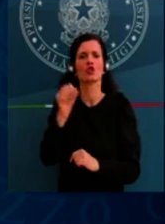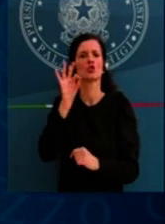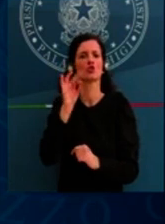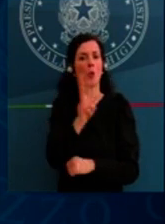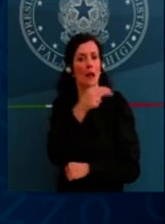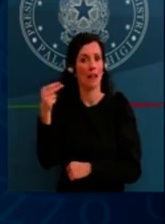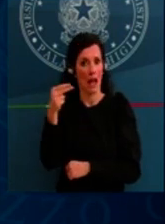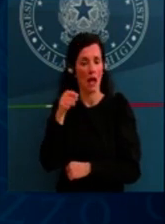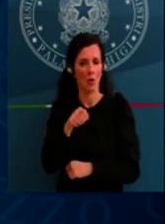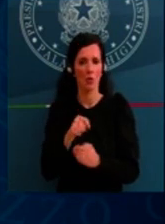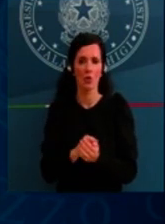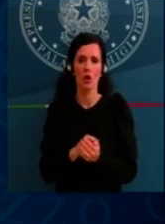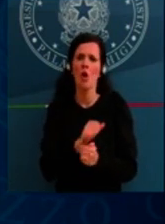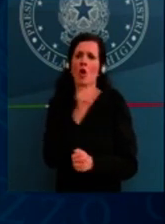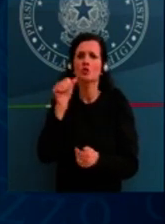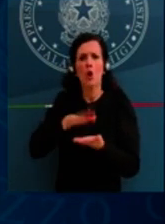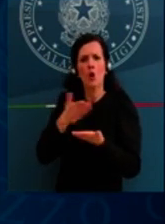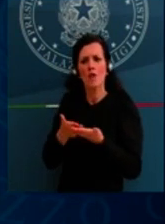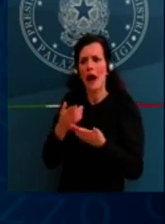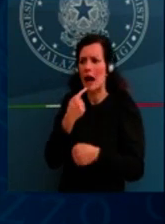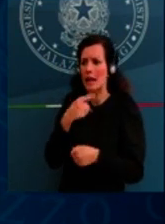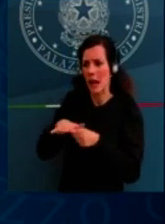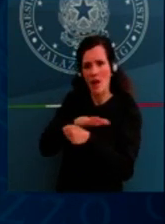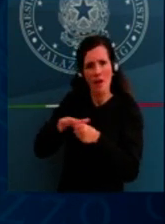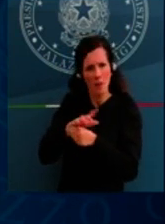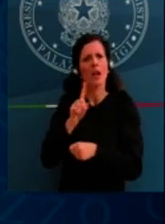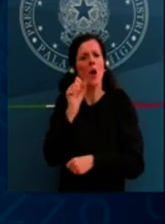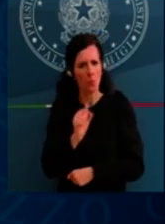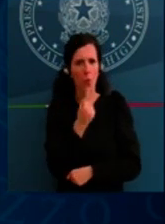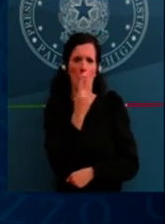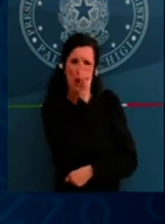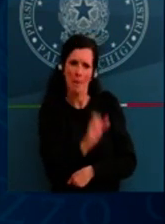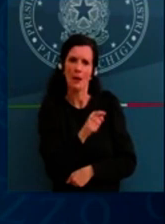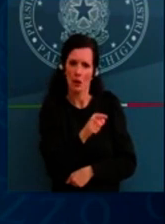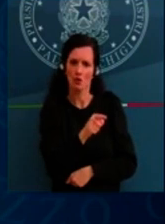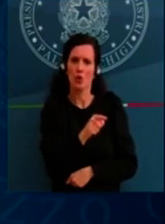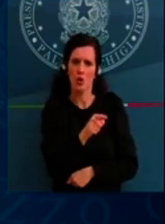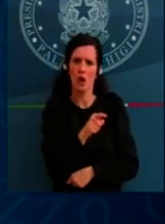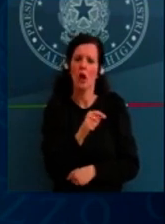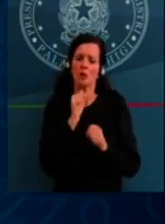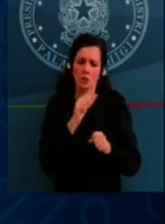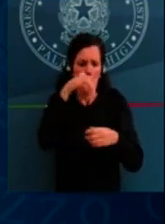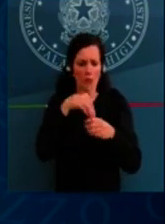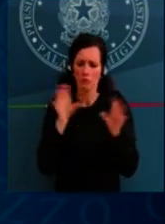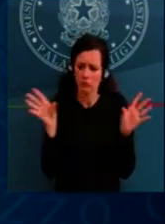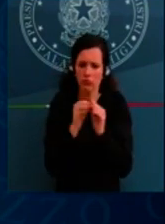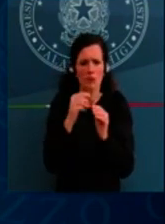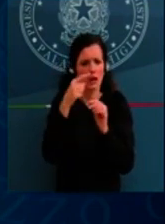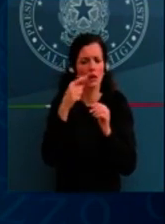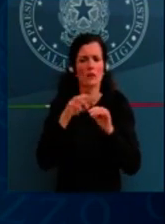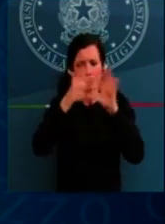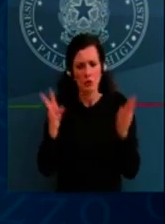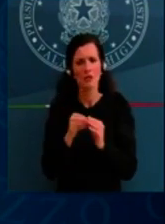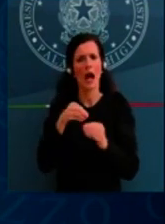famiglia abbiamo voluto peraltro evitare che questa misura di vantaggio fosse valida anche per gli